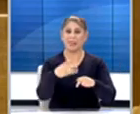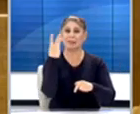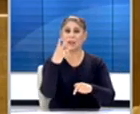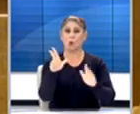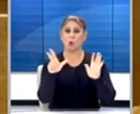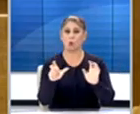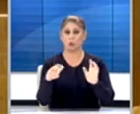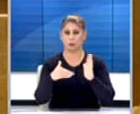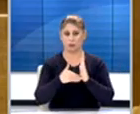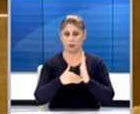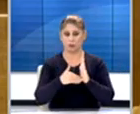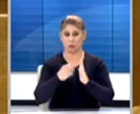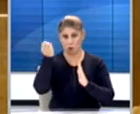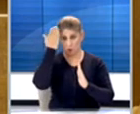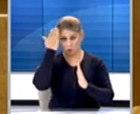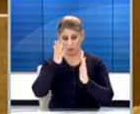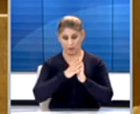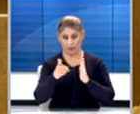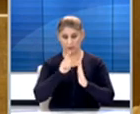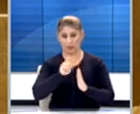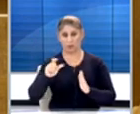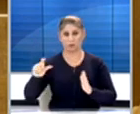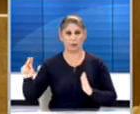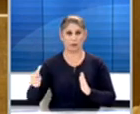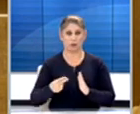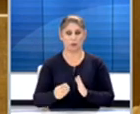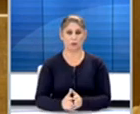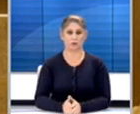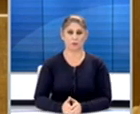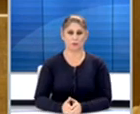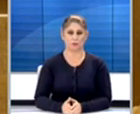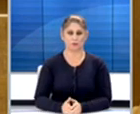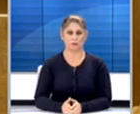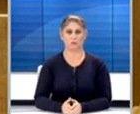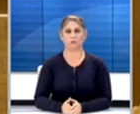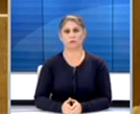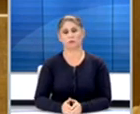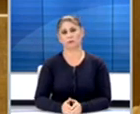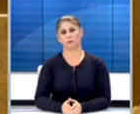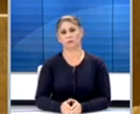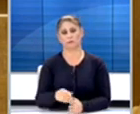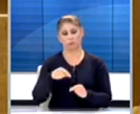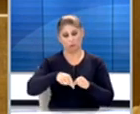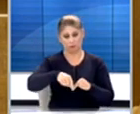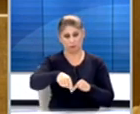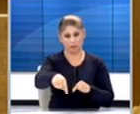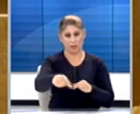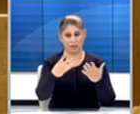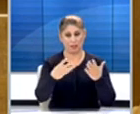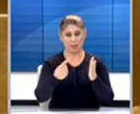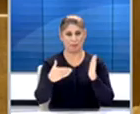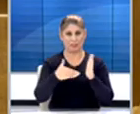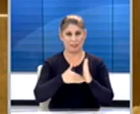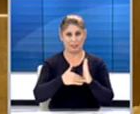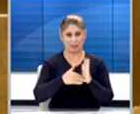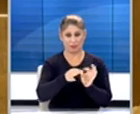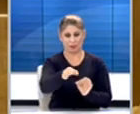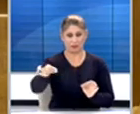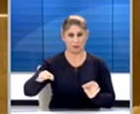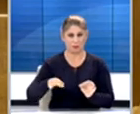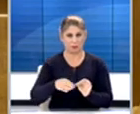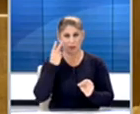380.000. Κόστος αναδάσωσης 17 εκατομμύρια ευρώ. Προκρίνατε την αναδάσωση 9.500 στρεμμάτων. Προσέξτε πώς